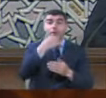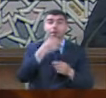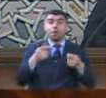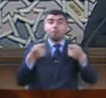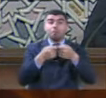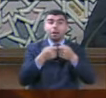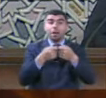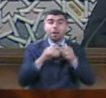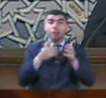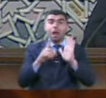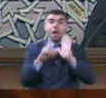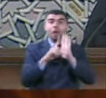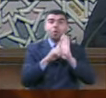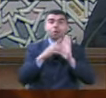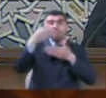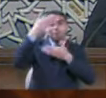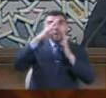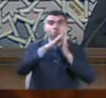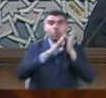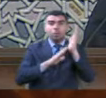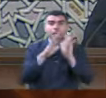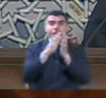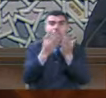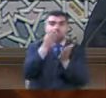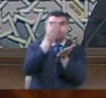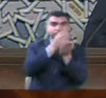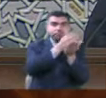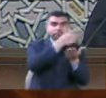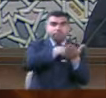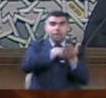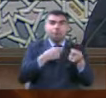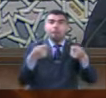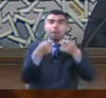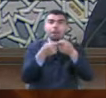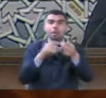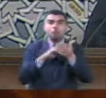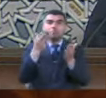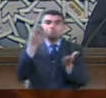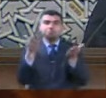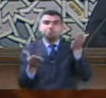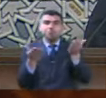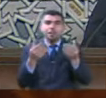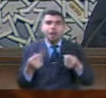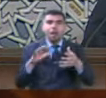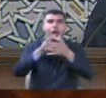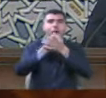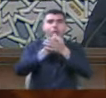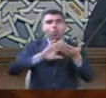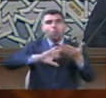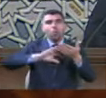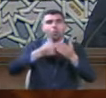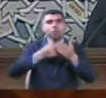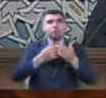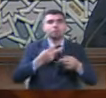النظام الدستوري للمملكة القائم على أساس فصل السلط وتوازنها وتعاونها،